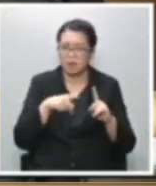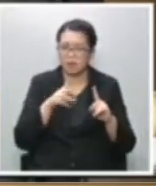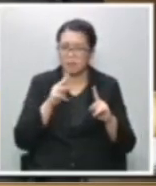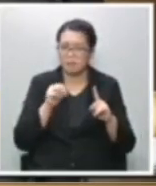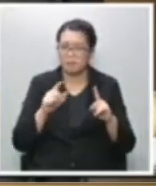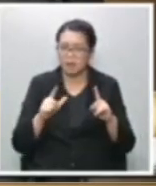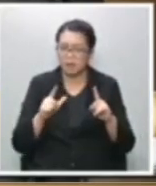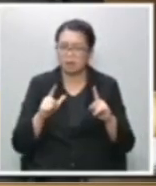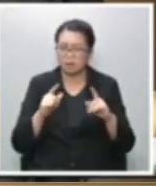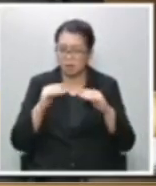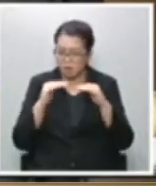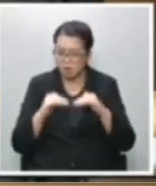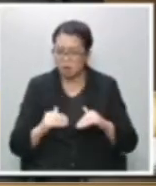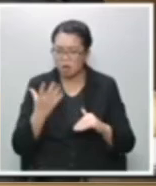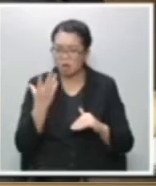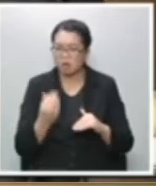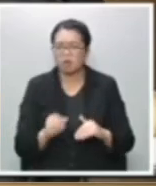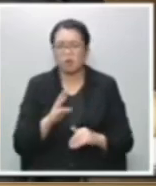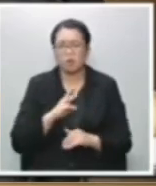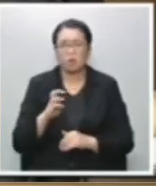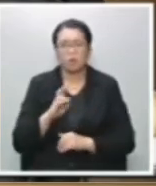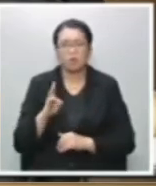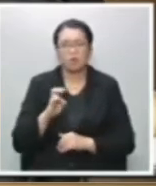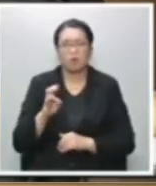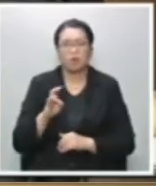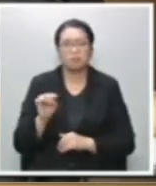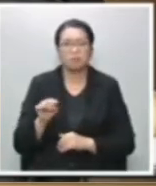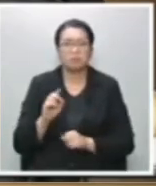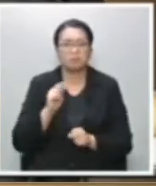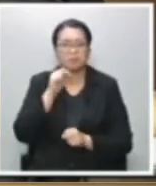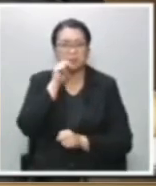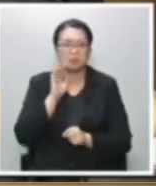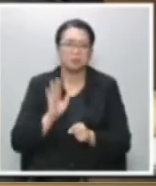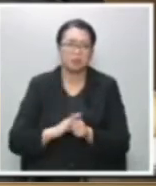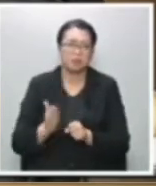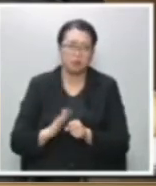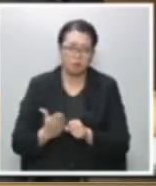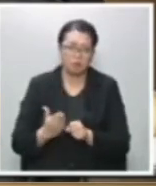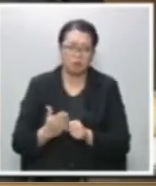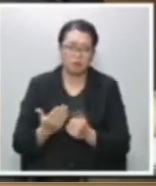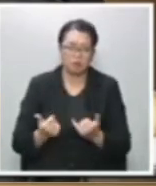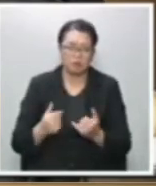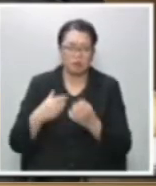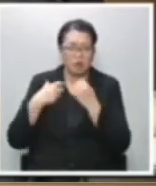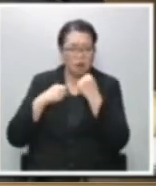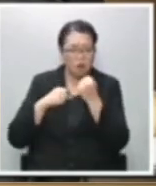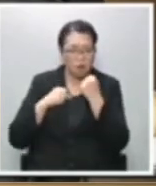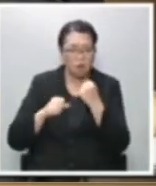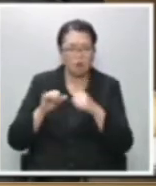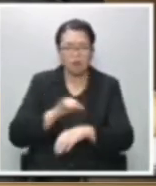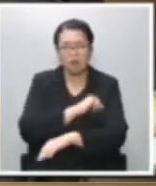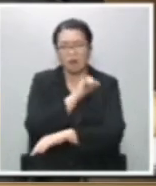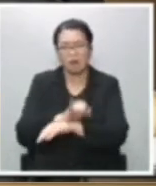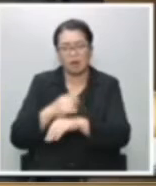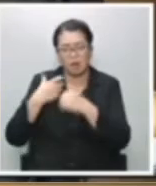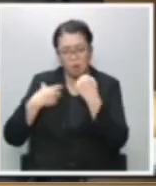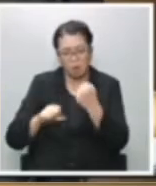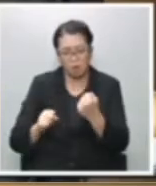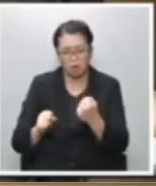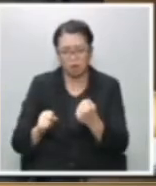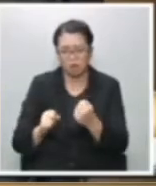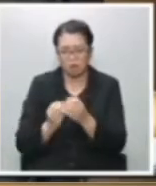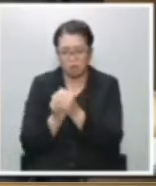รมันเหลือประมาณ 6-700 มิลลิเมตรเพราะนั้นชาวไร่อ้อยเขาบอกว่าผลผิดเขาเนี่ยหาย